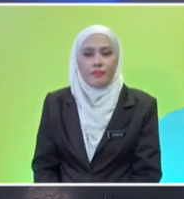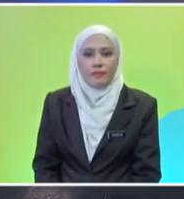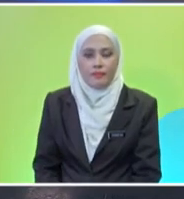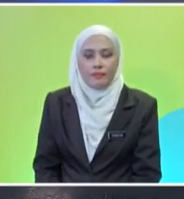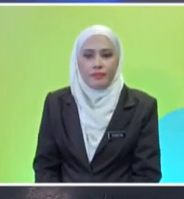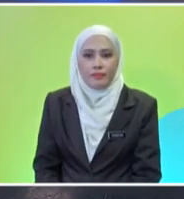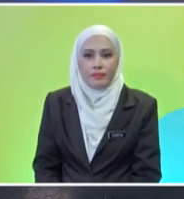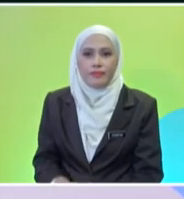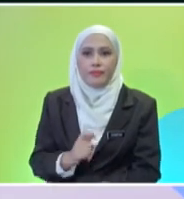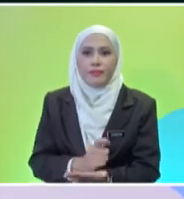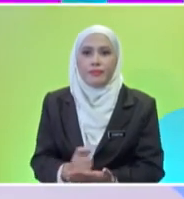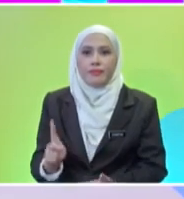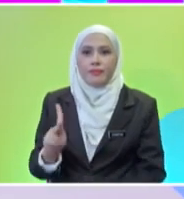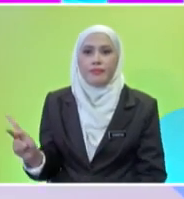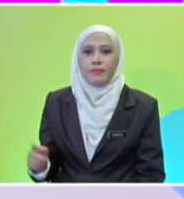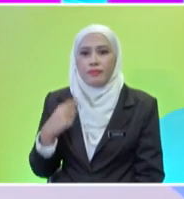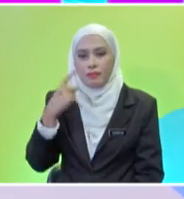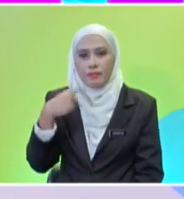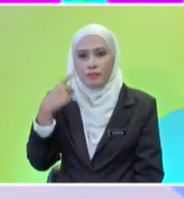sekali ini